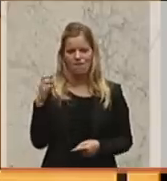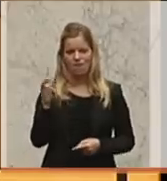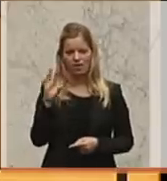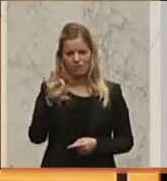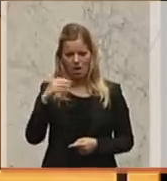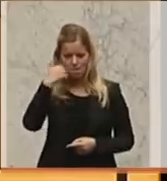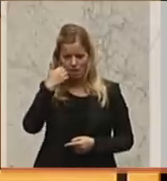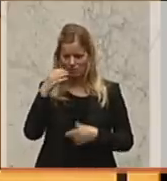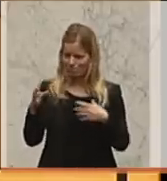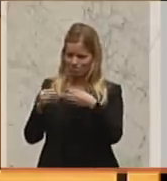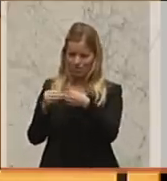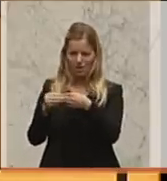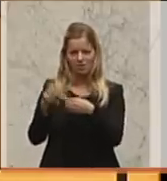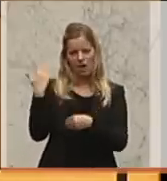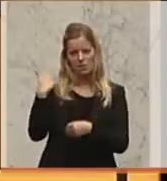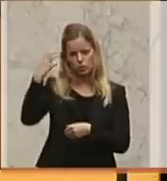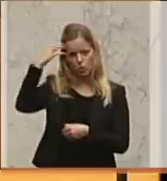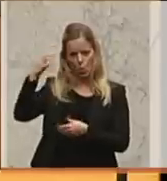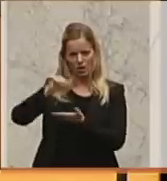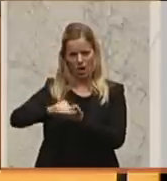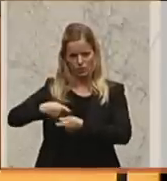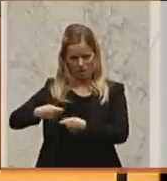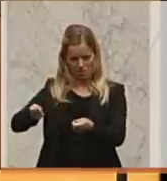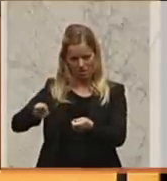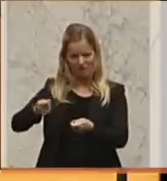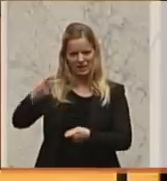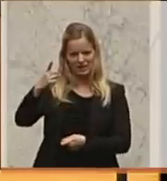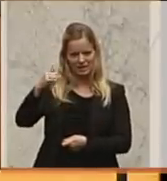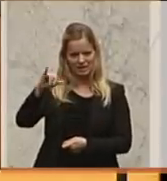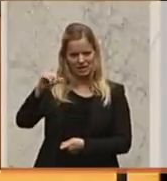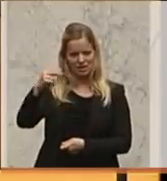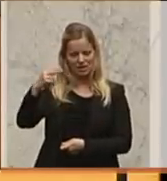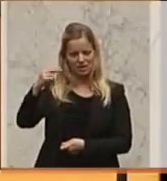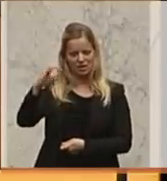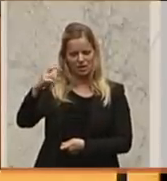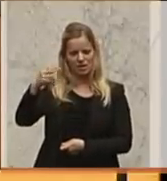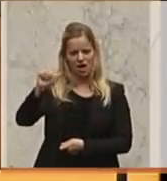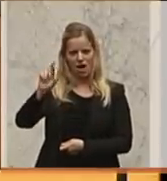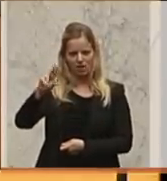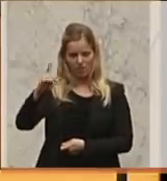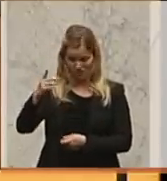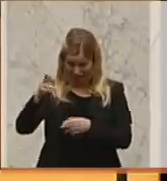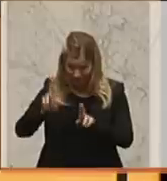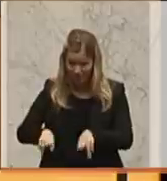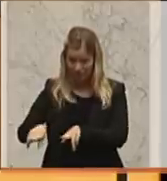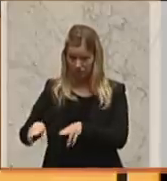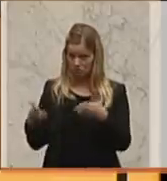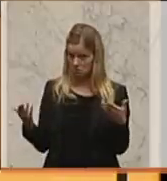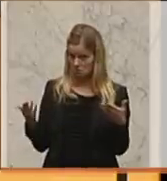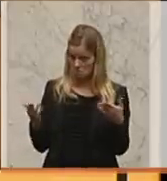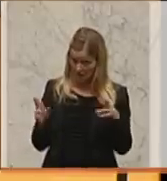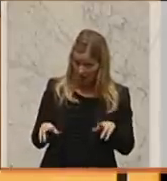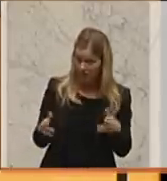Hans Dichert ausgemacht hat, korrekt und rechtens zustande gekommen? War diese